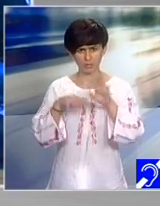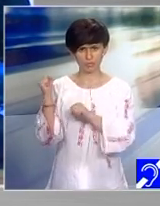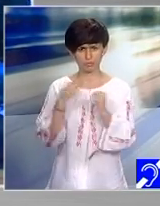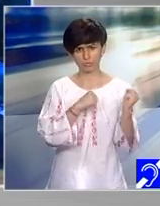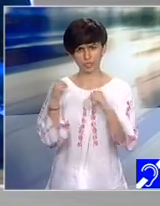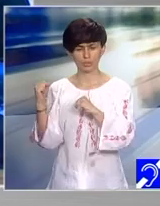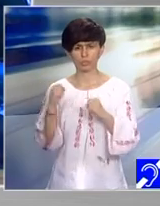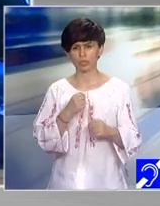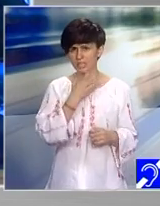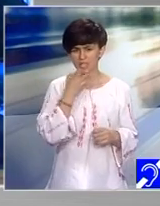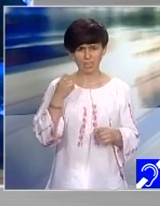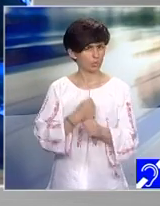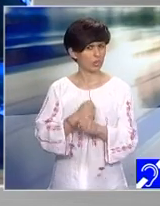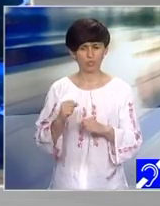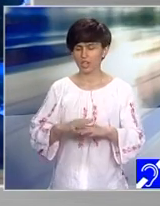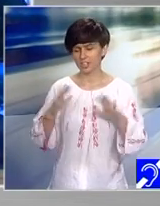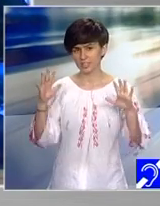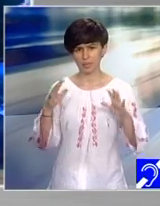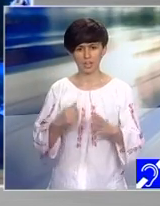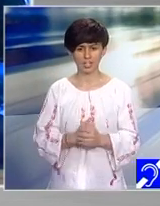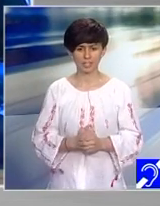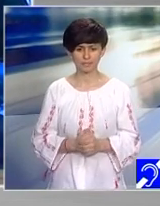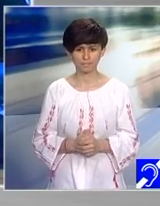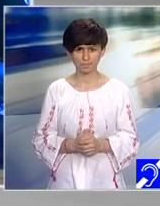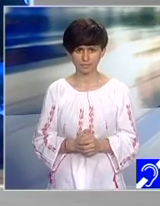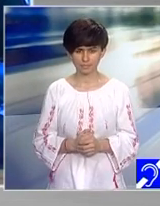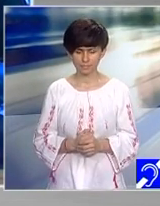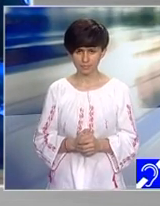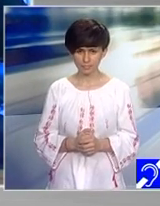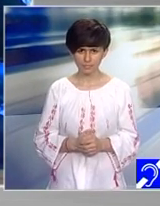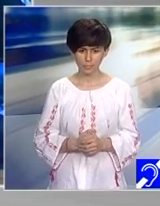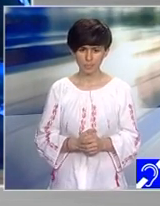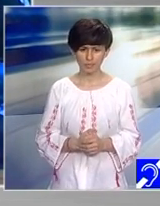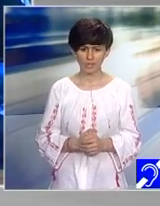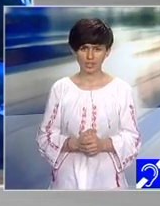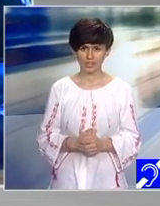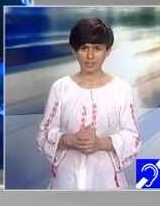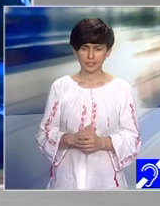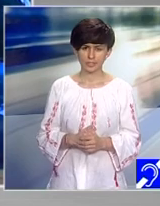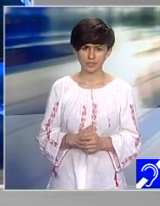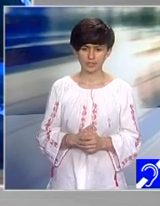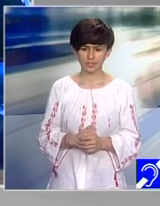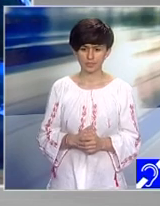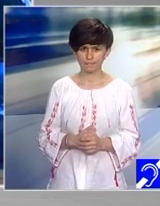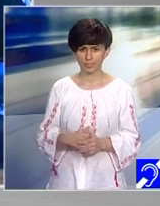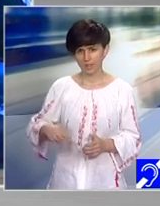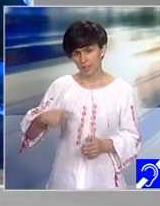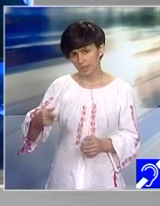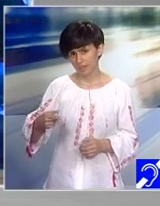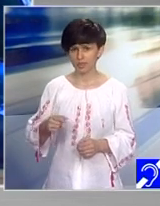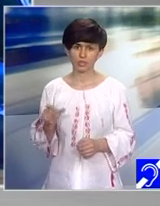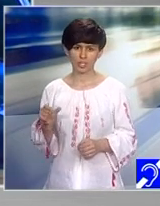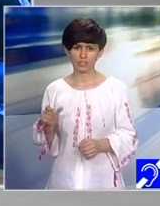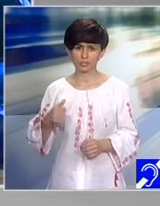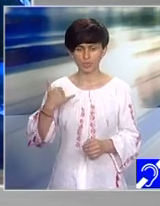ba caniculă cu indice termic deosebit de depășit, umezială și așa mai departe. Și asta este. Un alt subiect al zilei, de